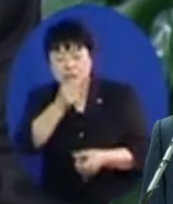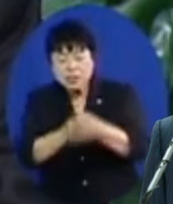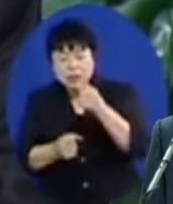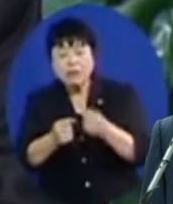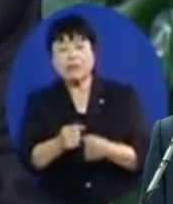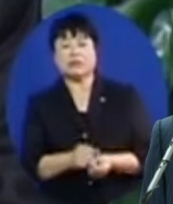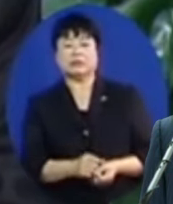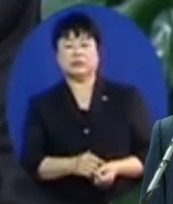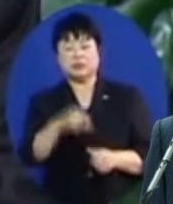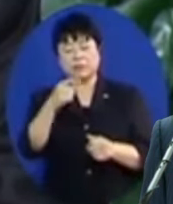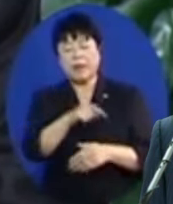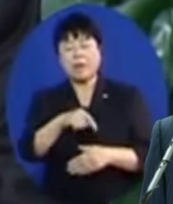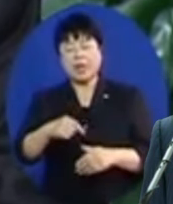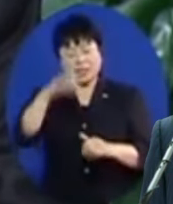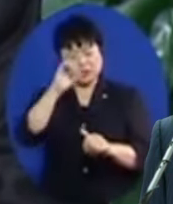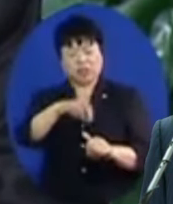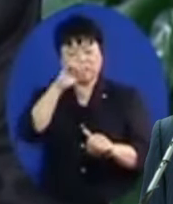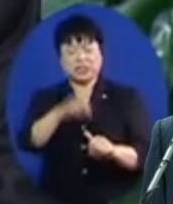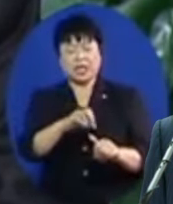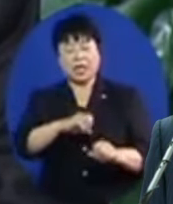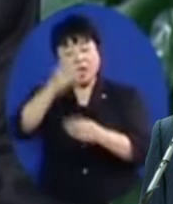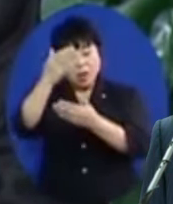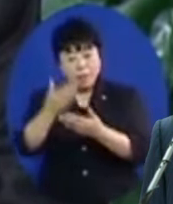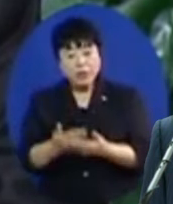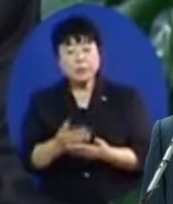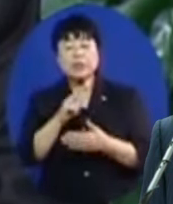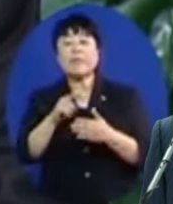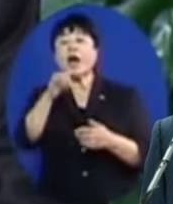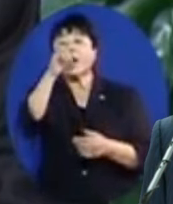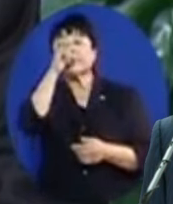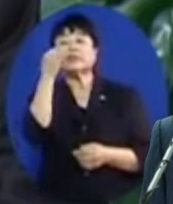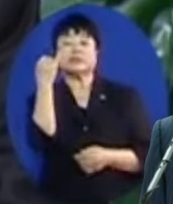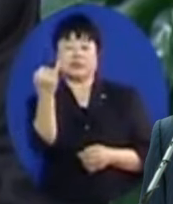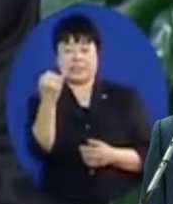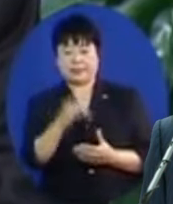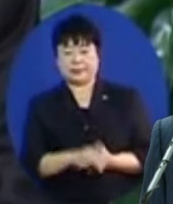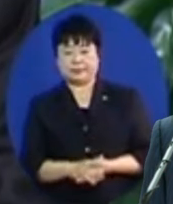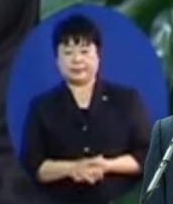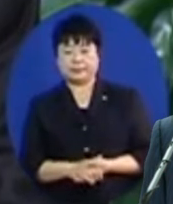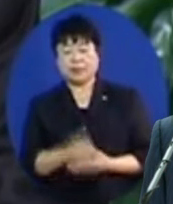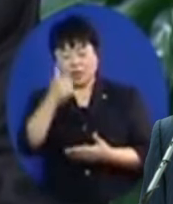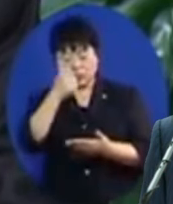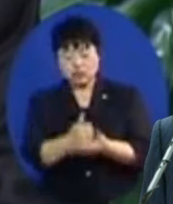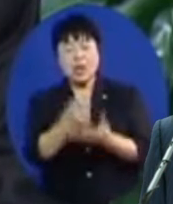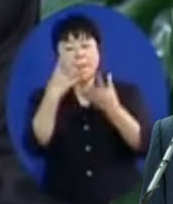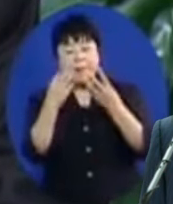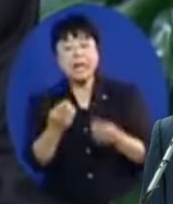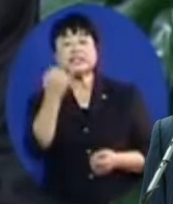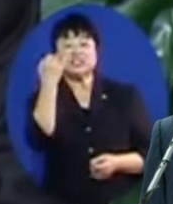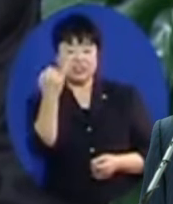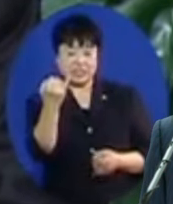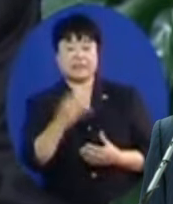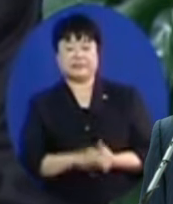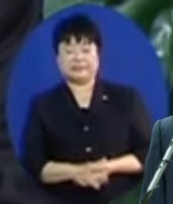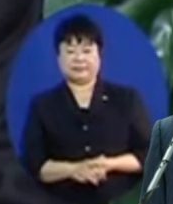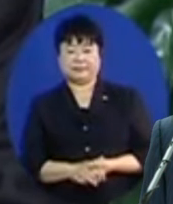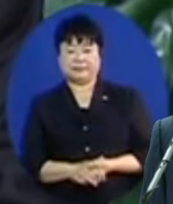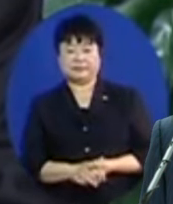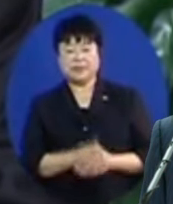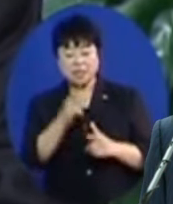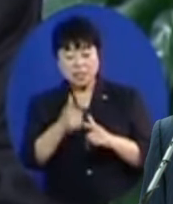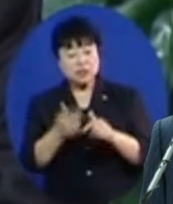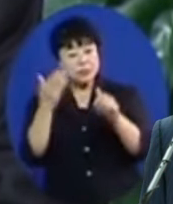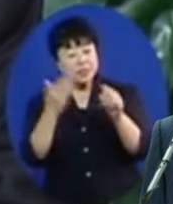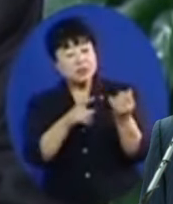이미 정죄받았고 마음속에 버림받은 심정을 가지고 있는 여자인 것입니다. 죄의 많은 여자인 것입니다. 그런데